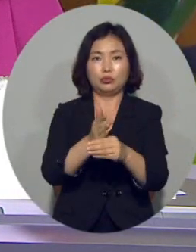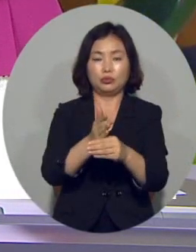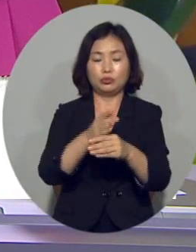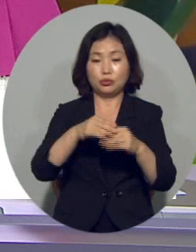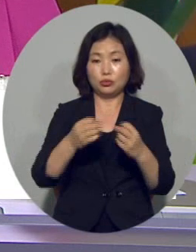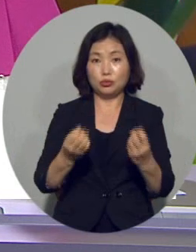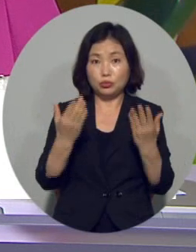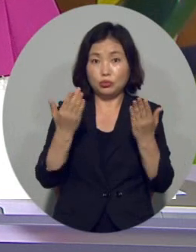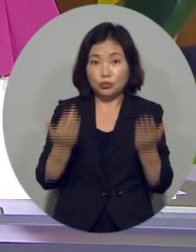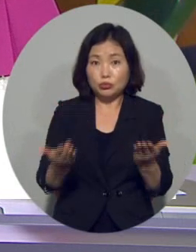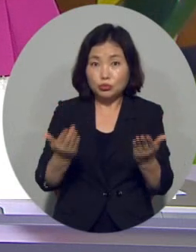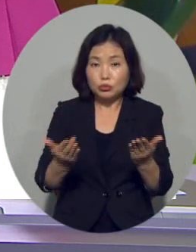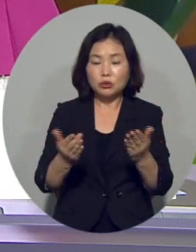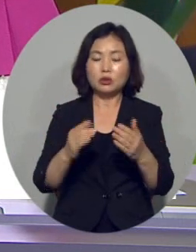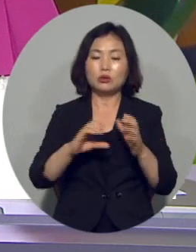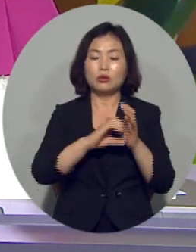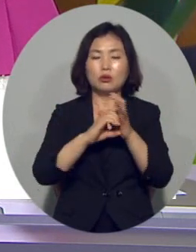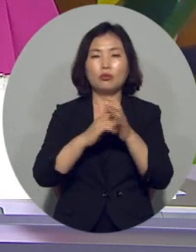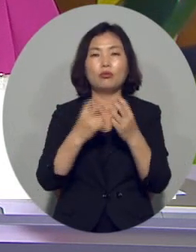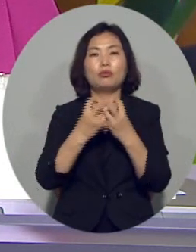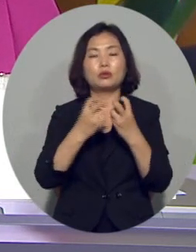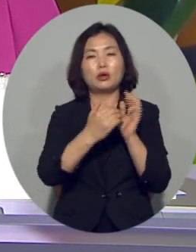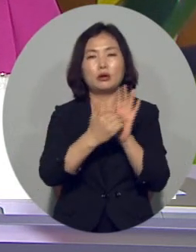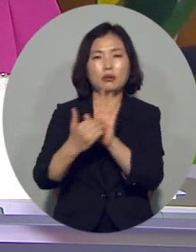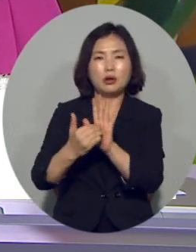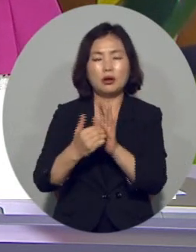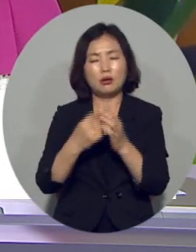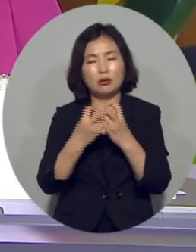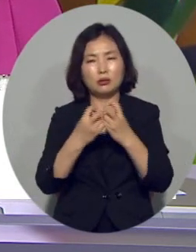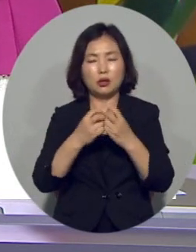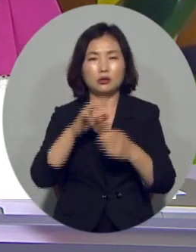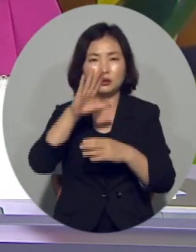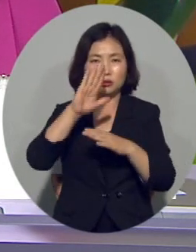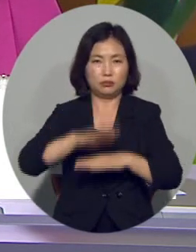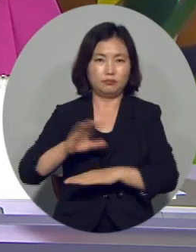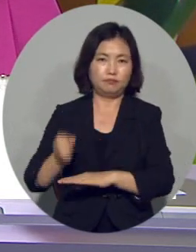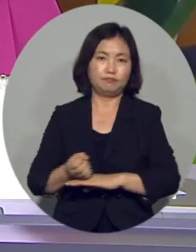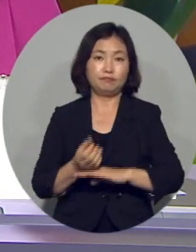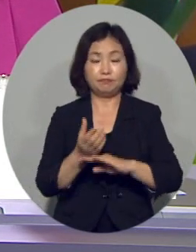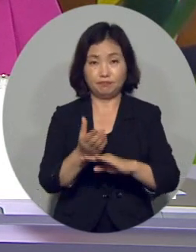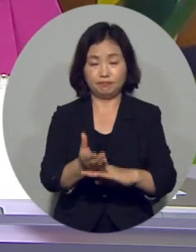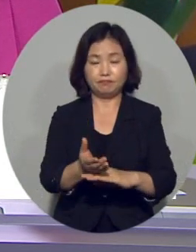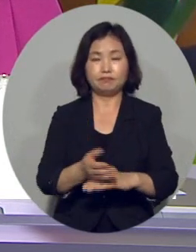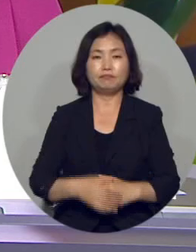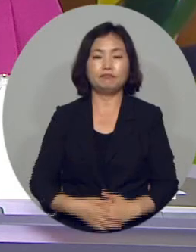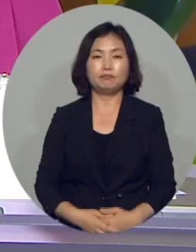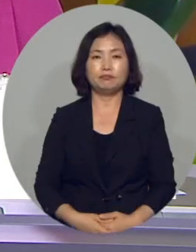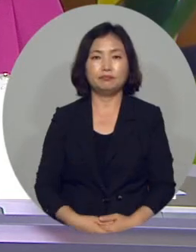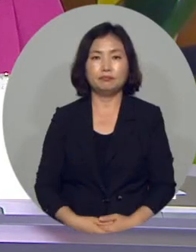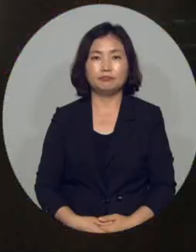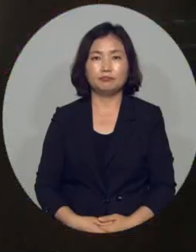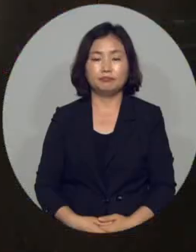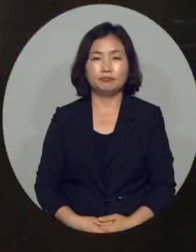추석 연휴기간 코로나 일고의 어떻게 대비해야 할지 첫 소식 조 재 한 기자가 전해드립니다